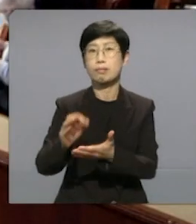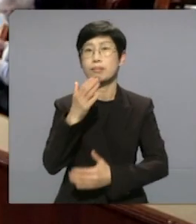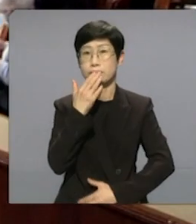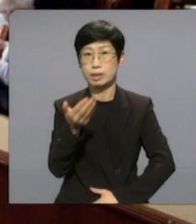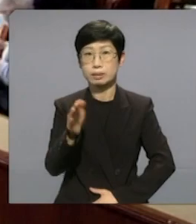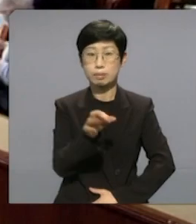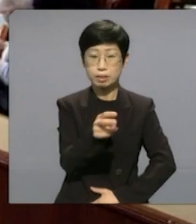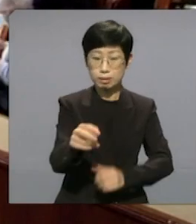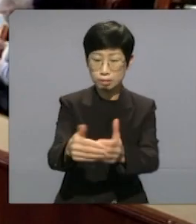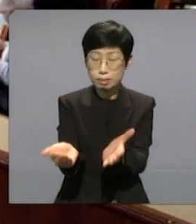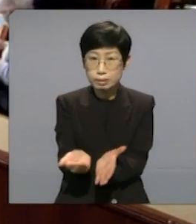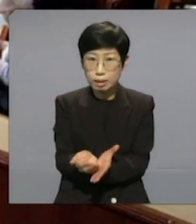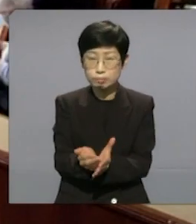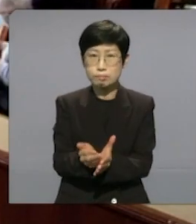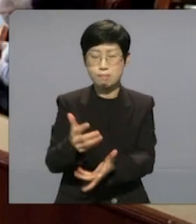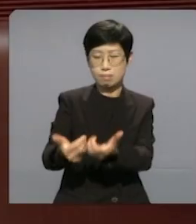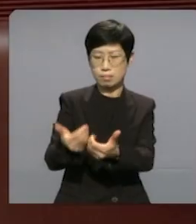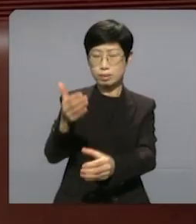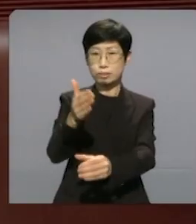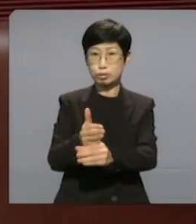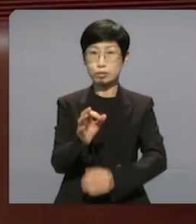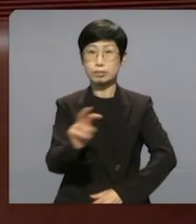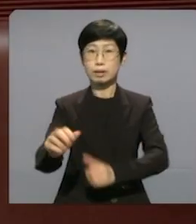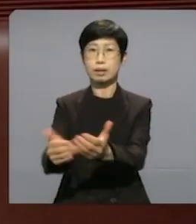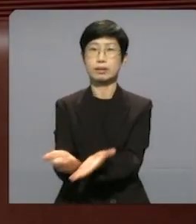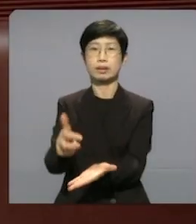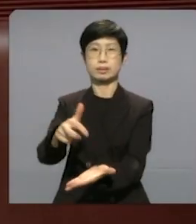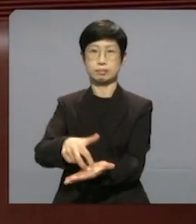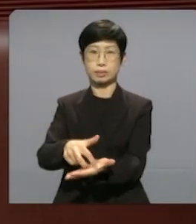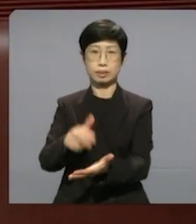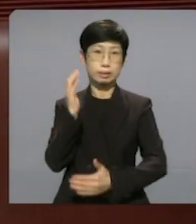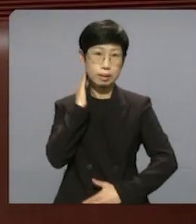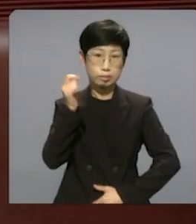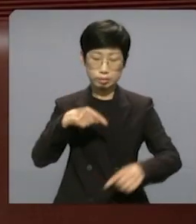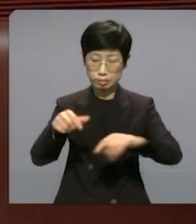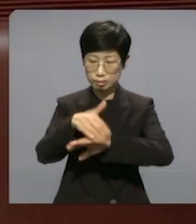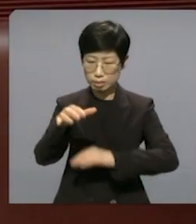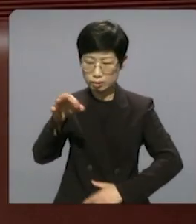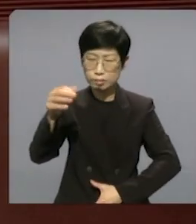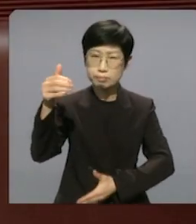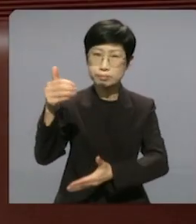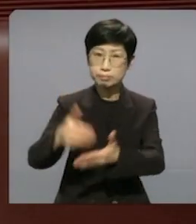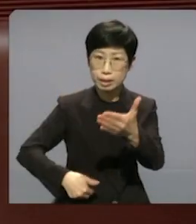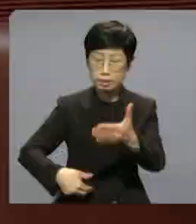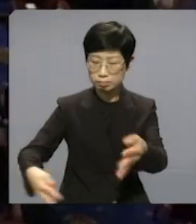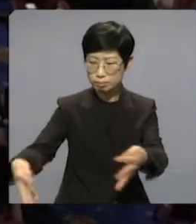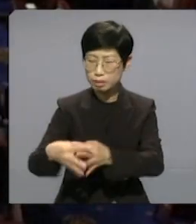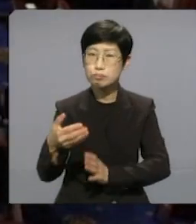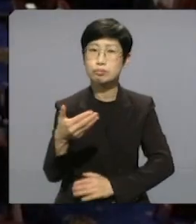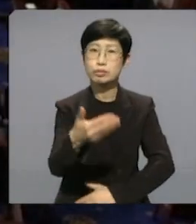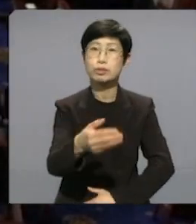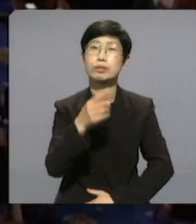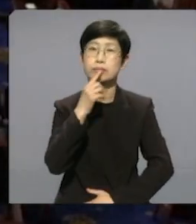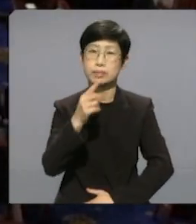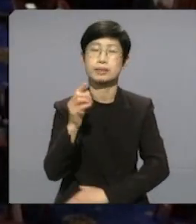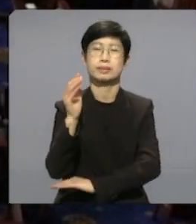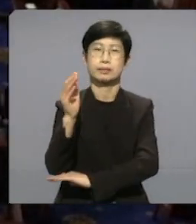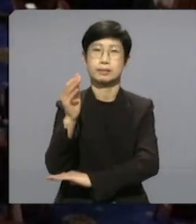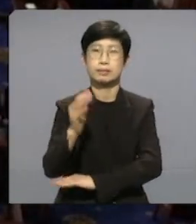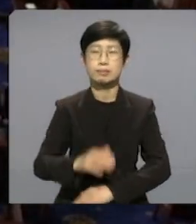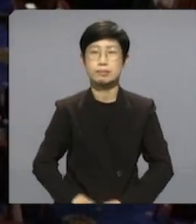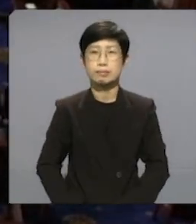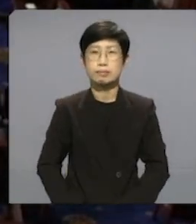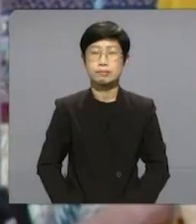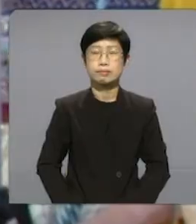하지만 여당인 민주당과 대립하고 있는 공화당은 바이든 대통령의 정책 자금을 깎으며 합의를 해주겠다는 식의 의견을 내고